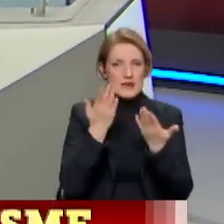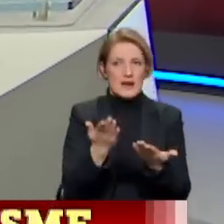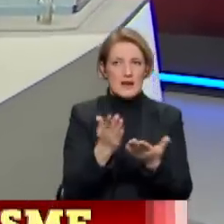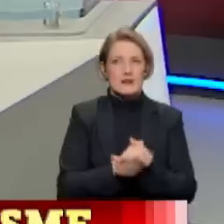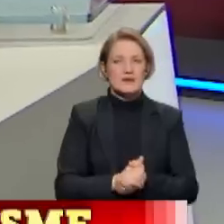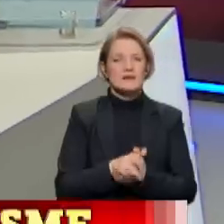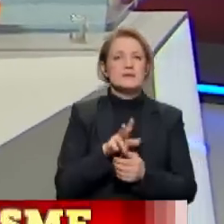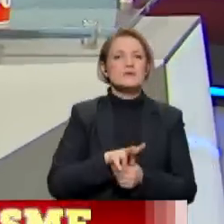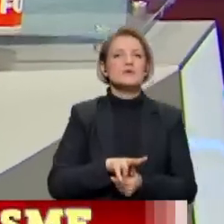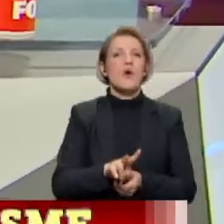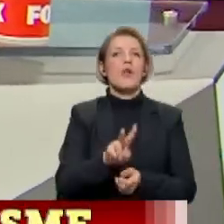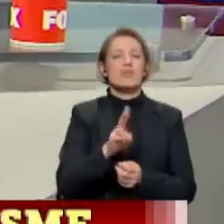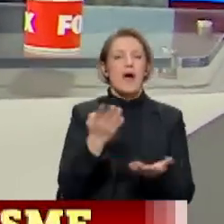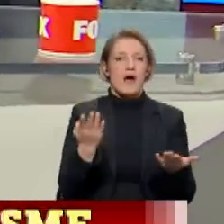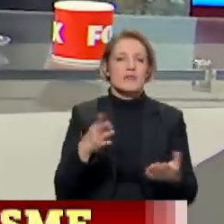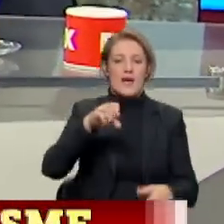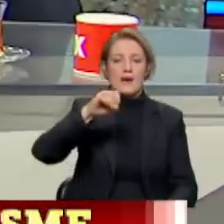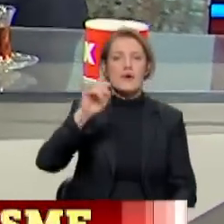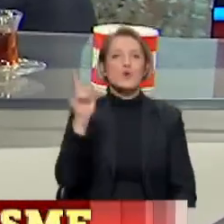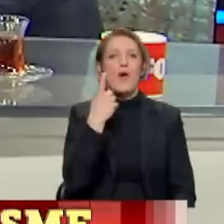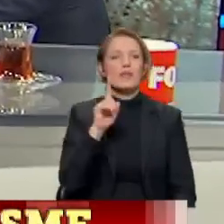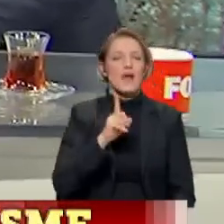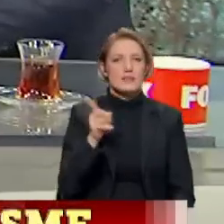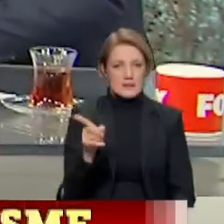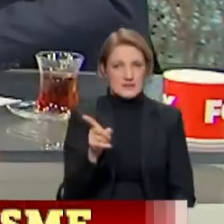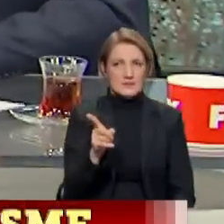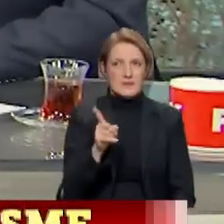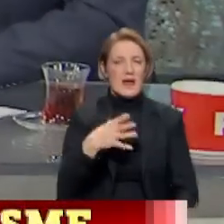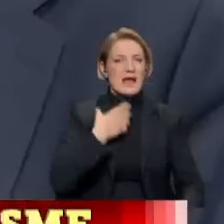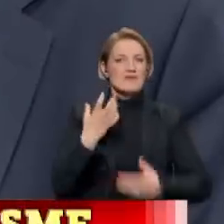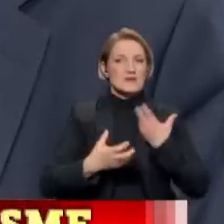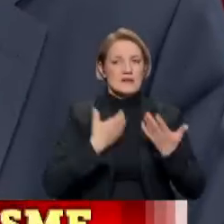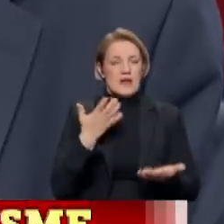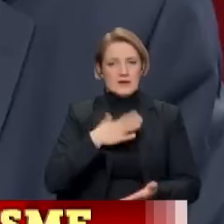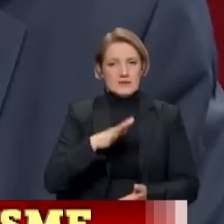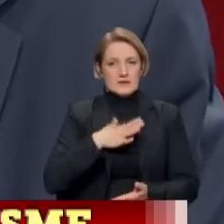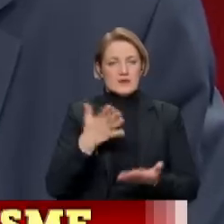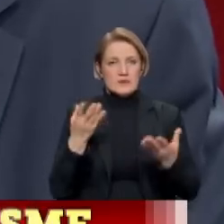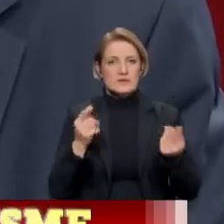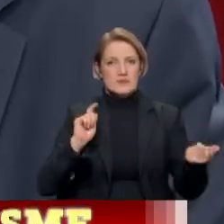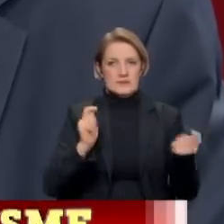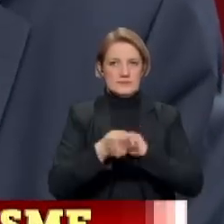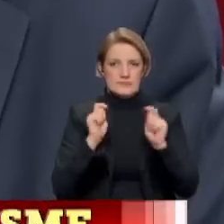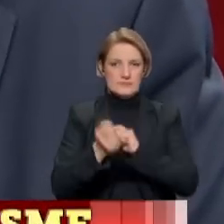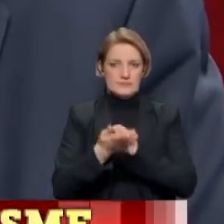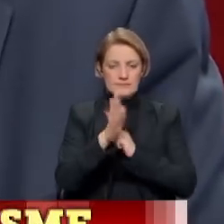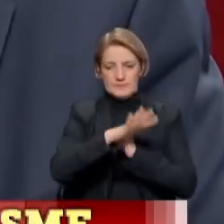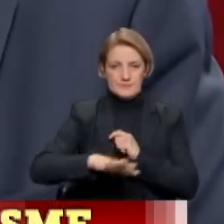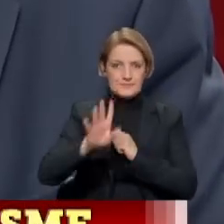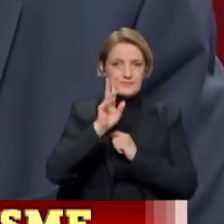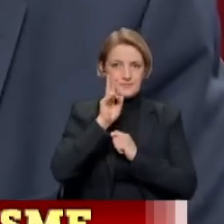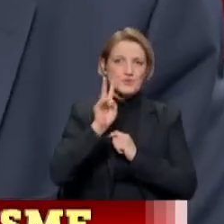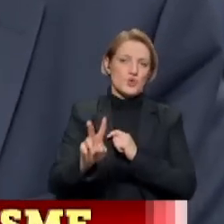iddialarla çıkılan yolda artık AK Parti yönetenlerin iddiaları, hevesleri ve arzularının da çok değiştiğini herkes